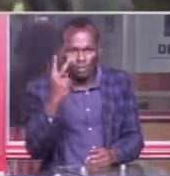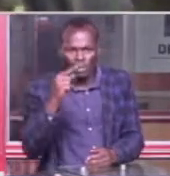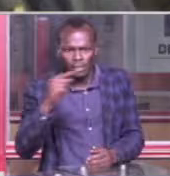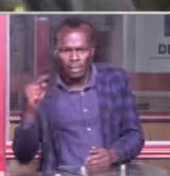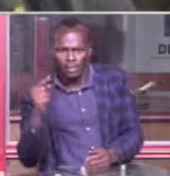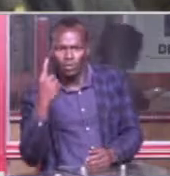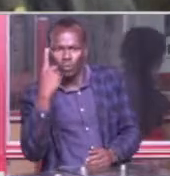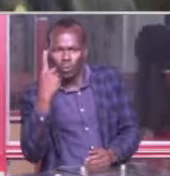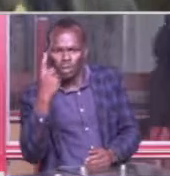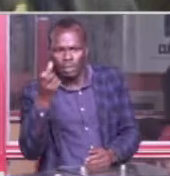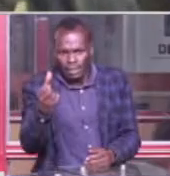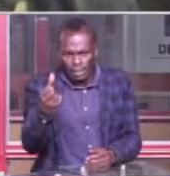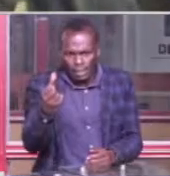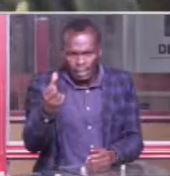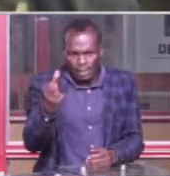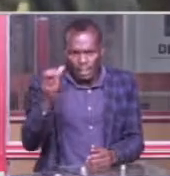UG-INDT-6472-16AP